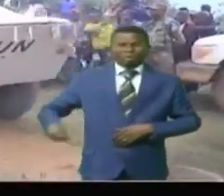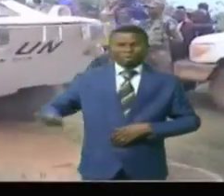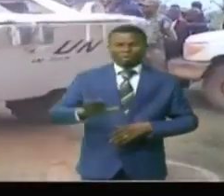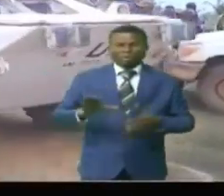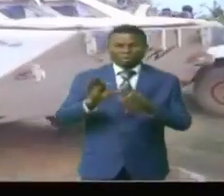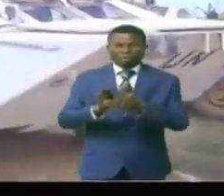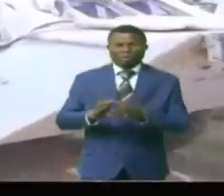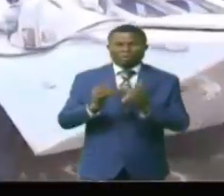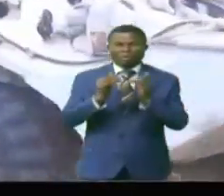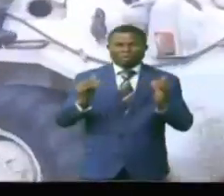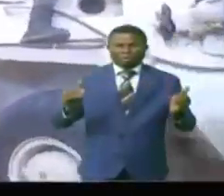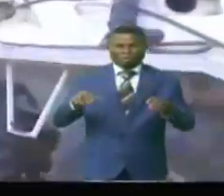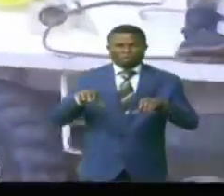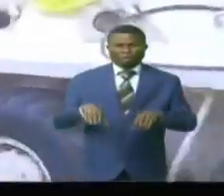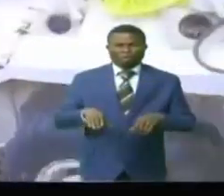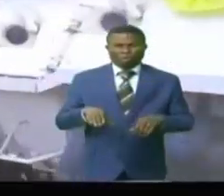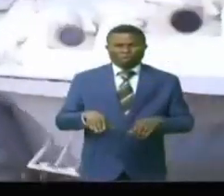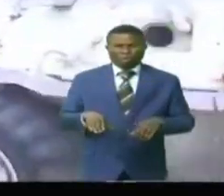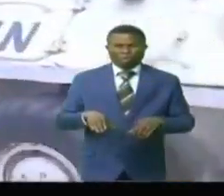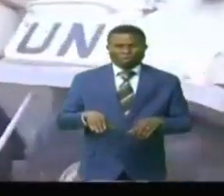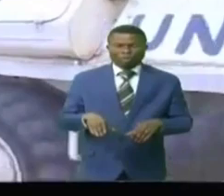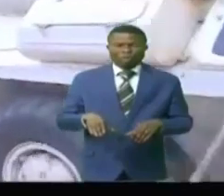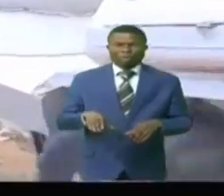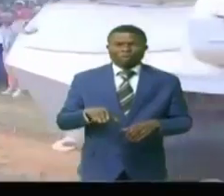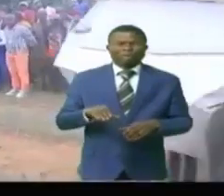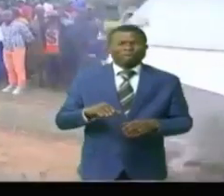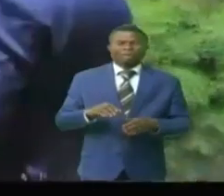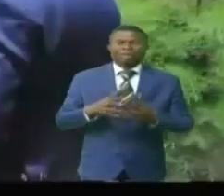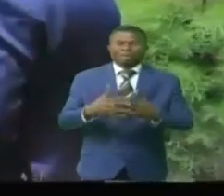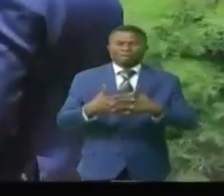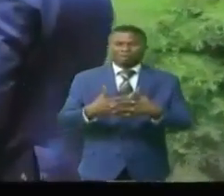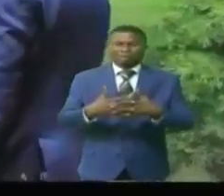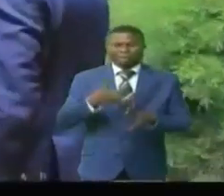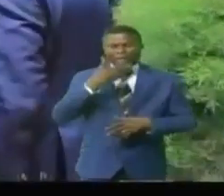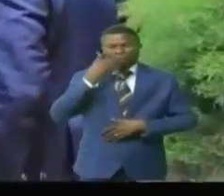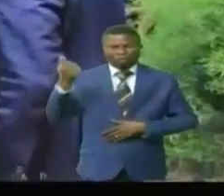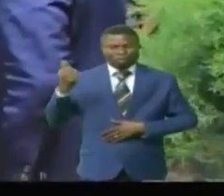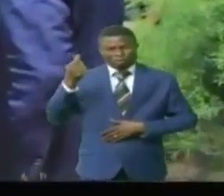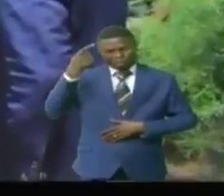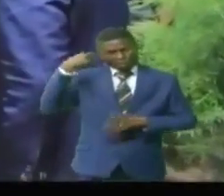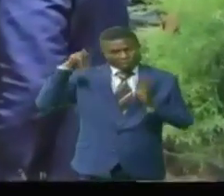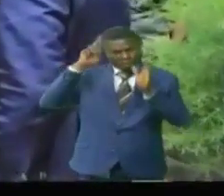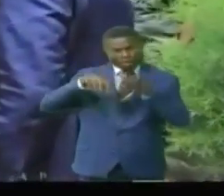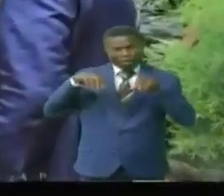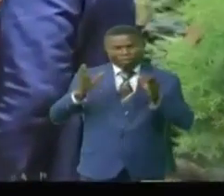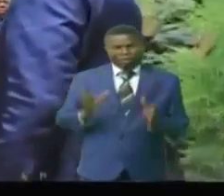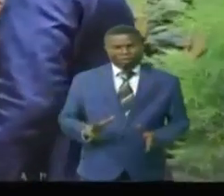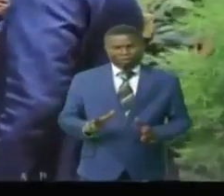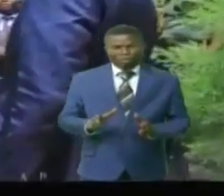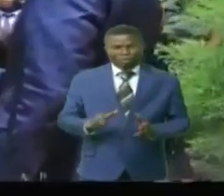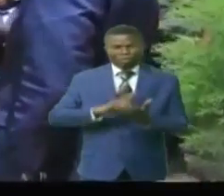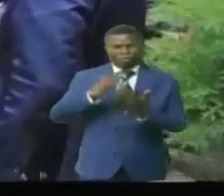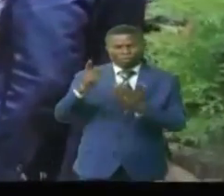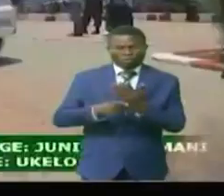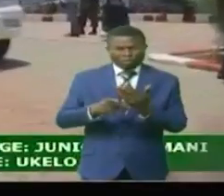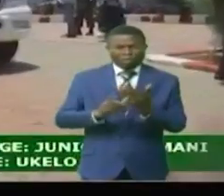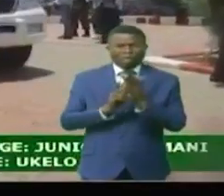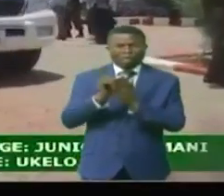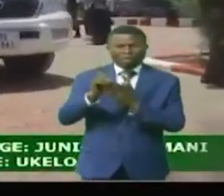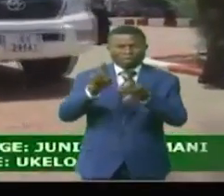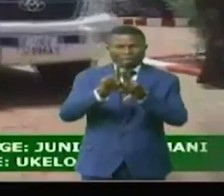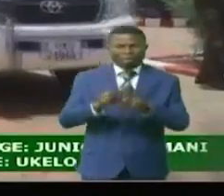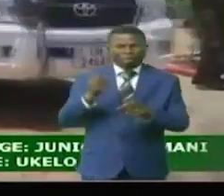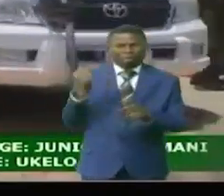pour la stabilisation au Congo a toujours été un partenaire par excellence du gouvernement congolais sur les plans de développement et